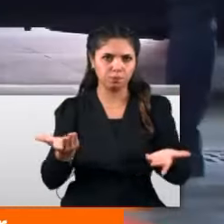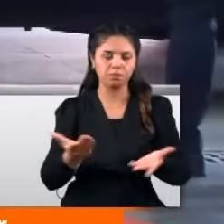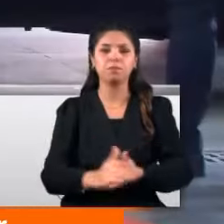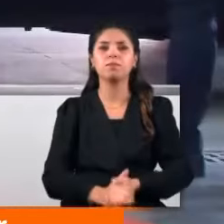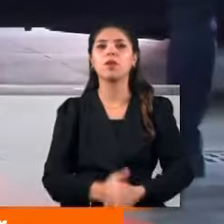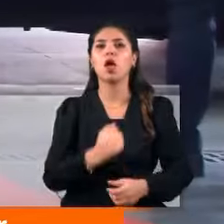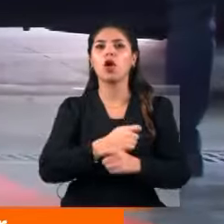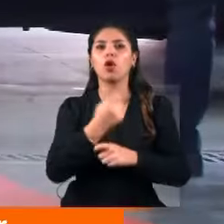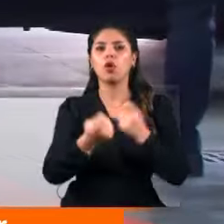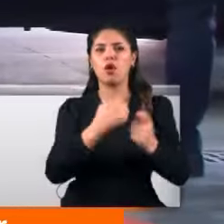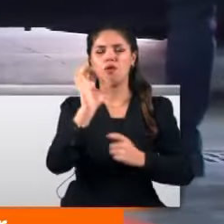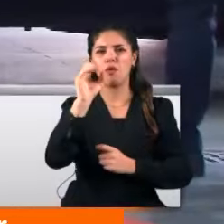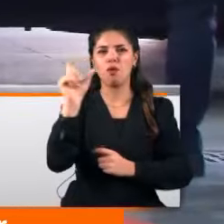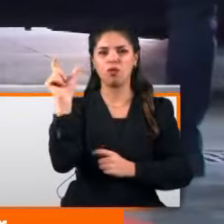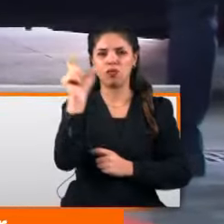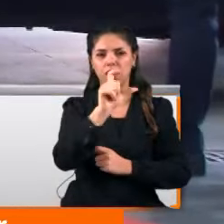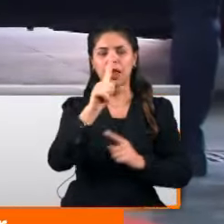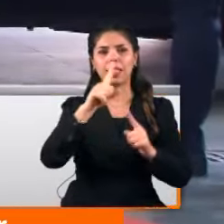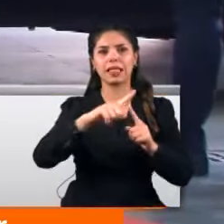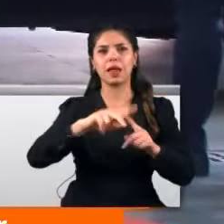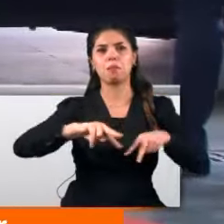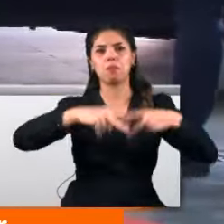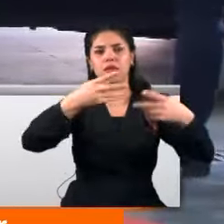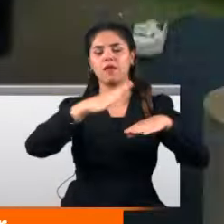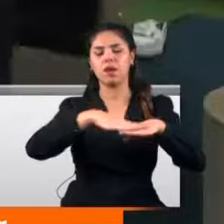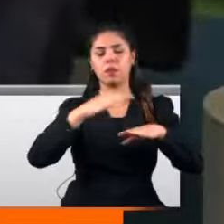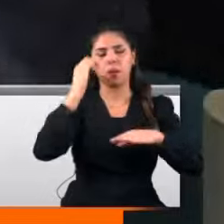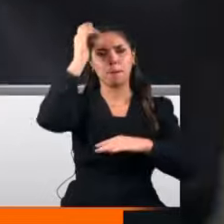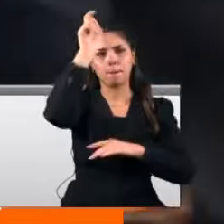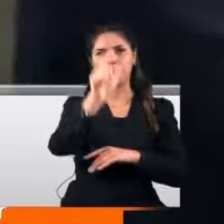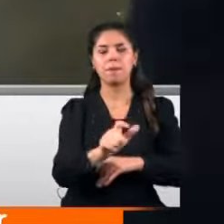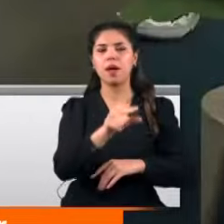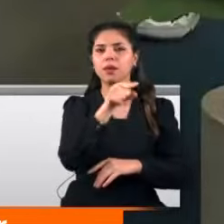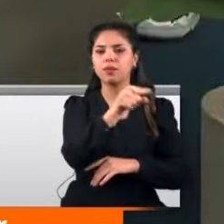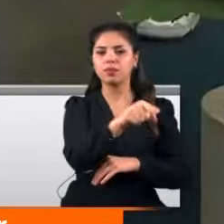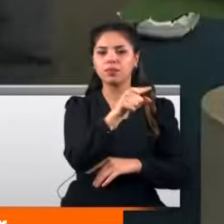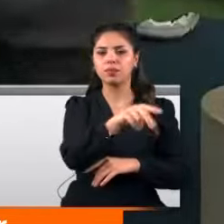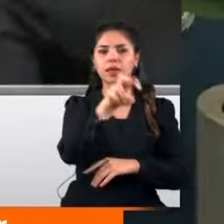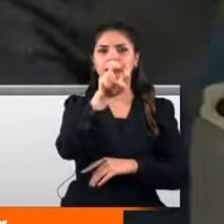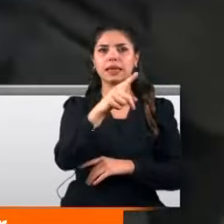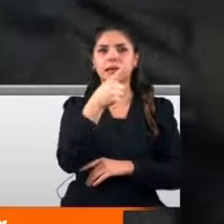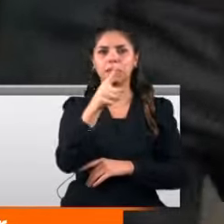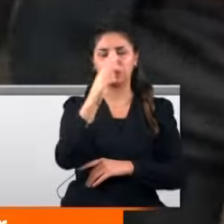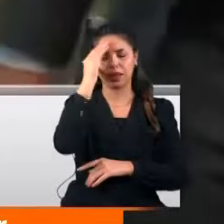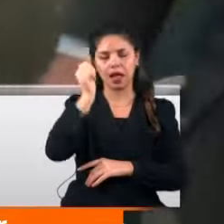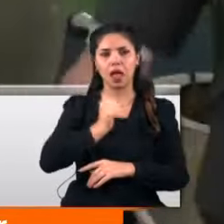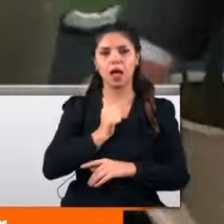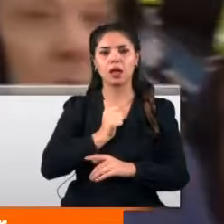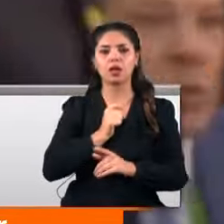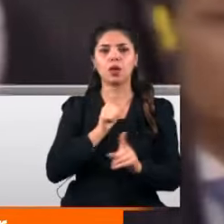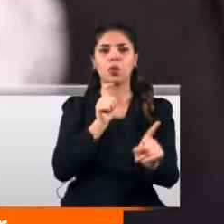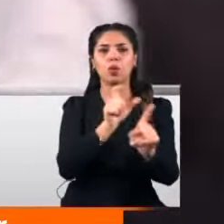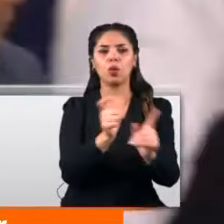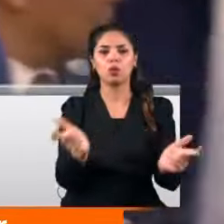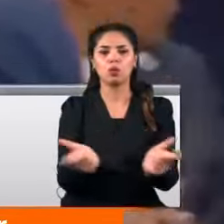Görevi Ocak ayında Donald Trump'a devredecek olan ABD Başkanı Joe Biden, 8 bin askerin koruduğu zirvede